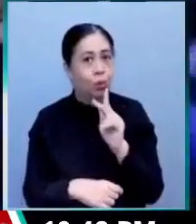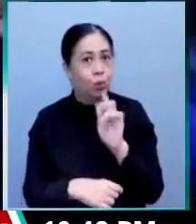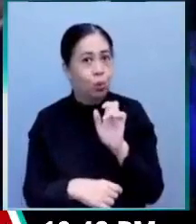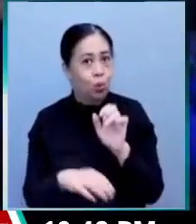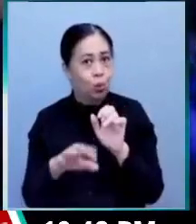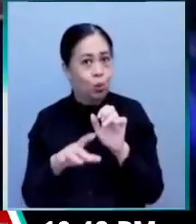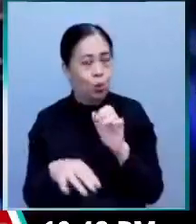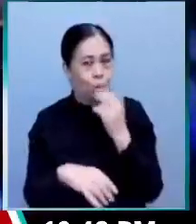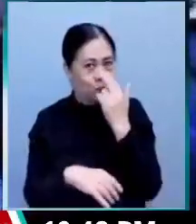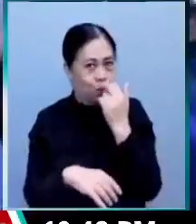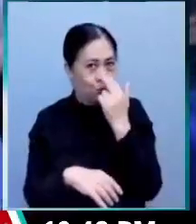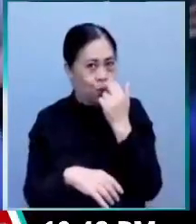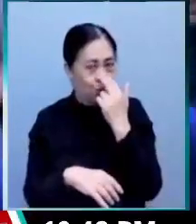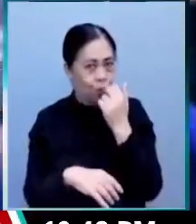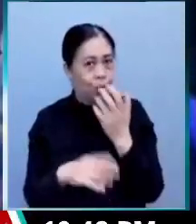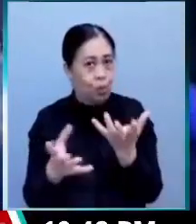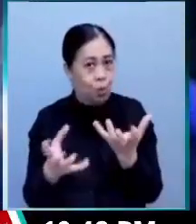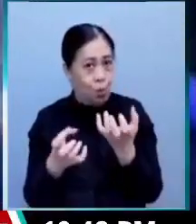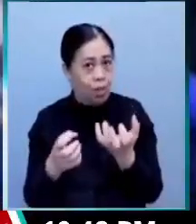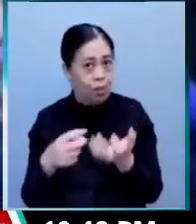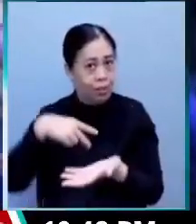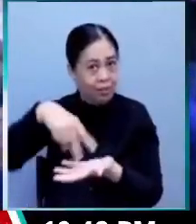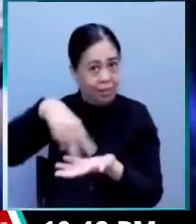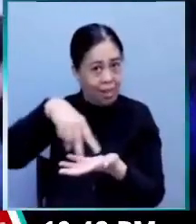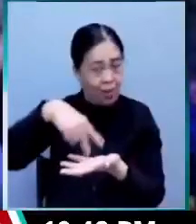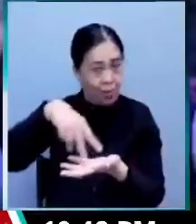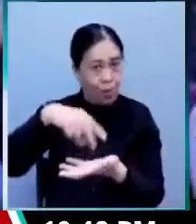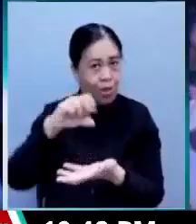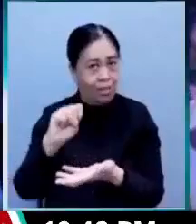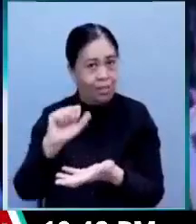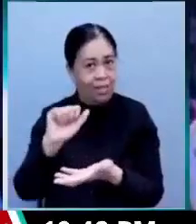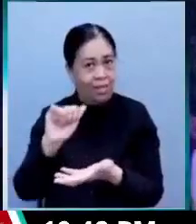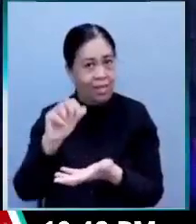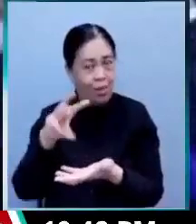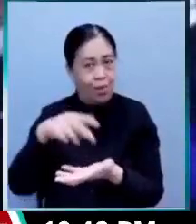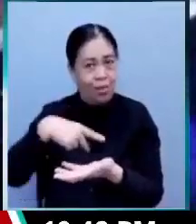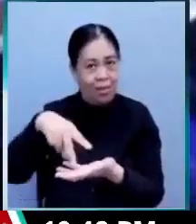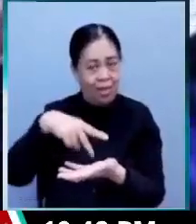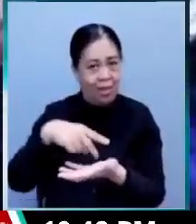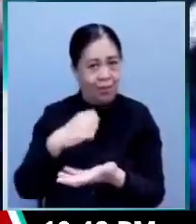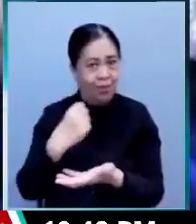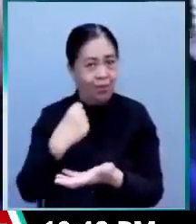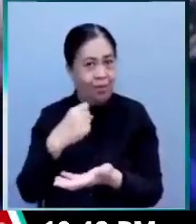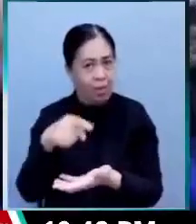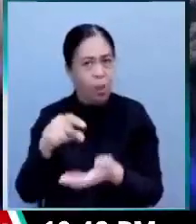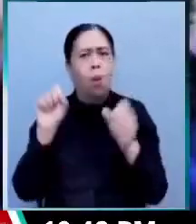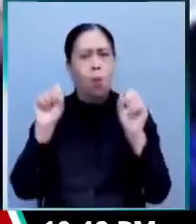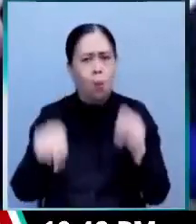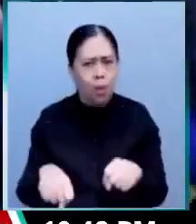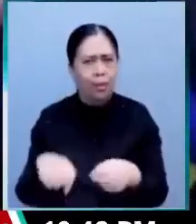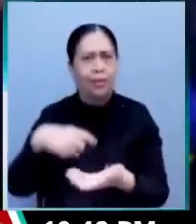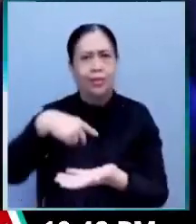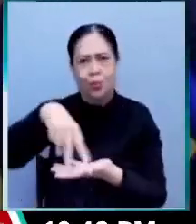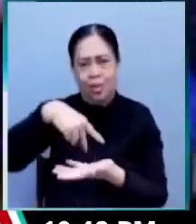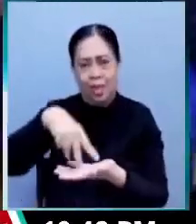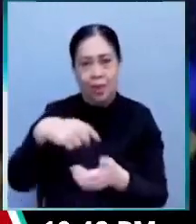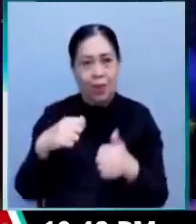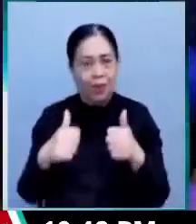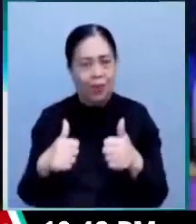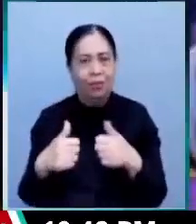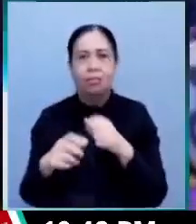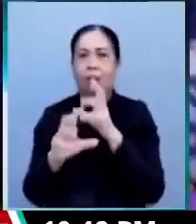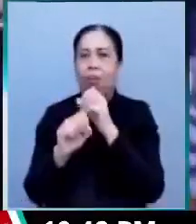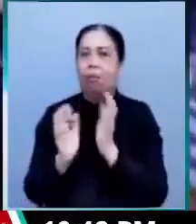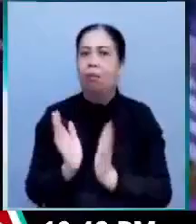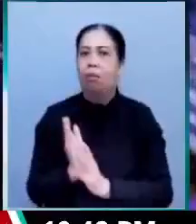So eto ngayon, gusto mo sumayaw. Aba? Okay, so eto. Ikaw, pwede ka sumayaw, okay? Hinangaan ng netizens ang